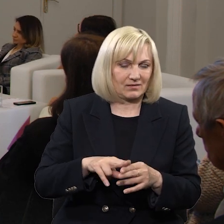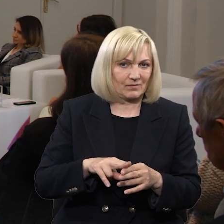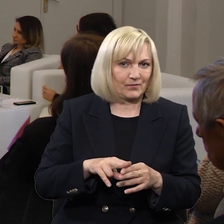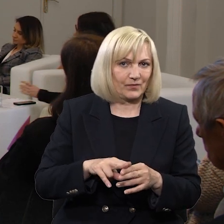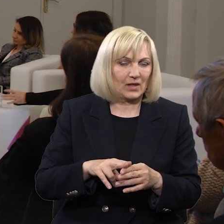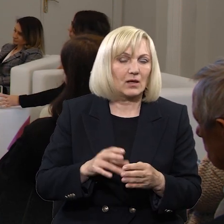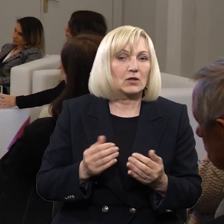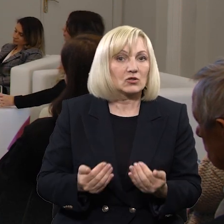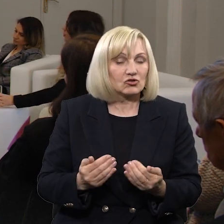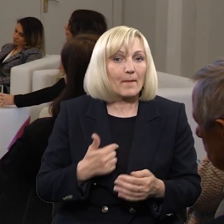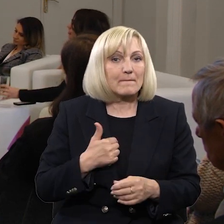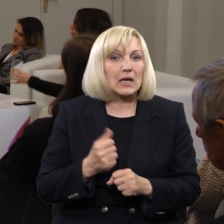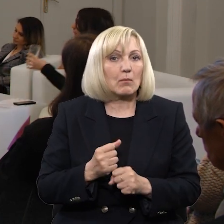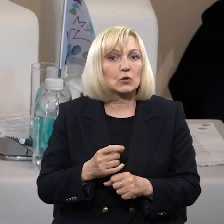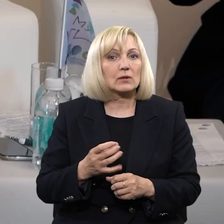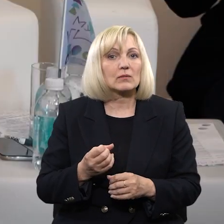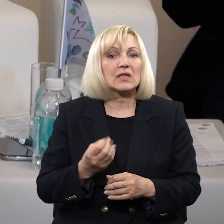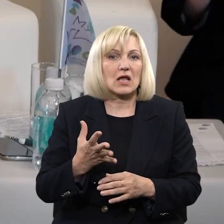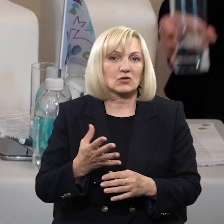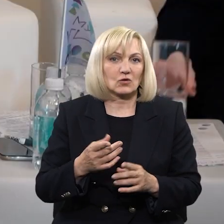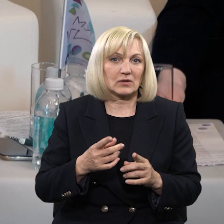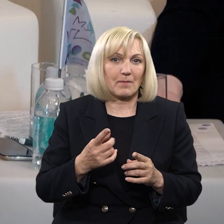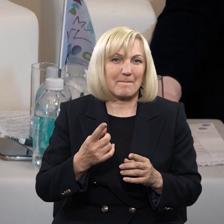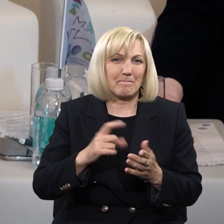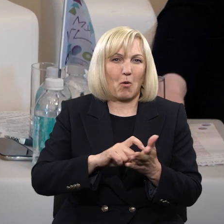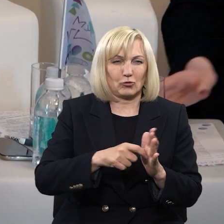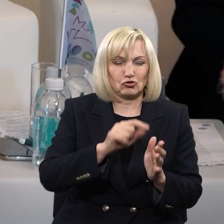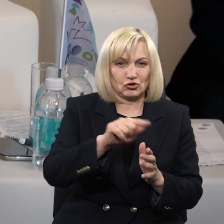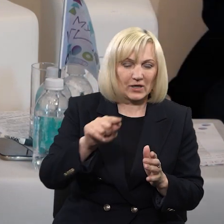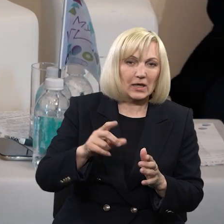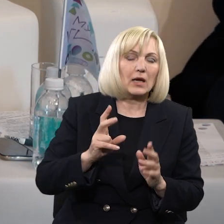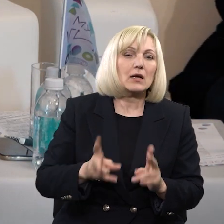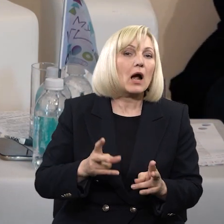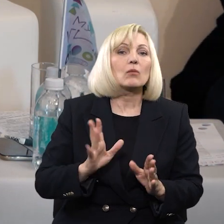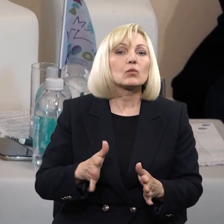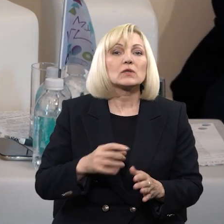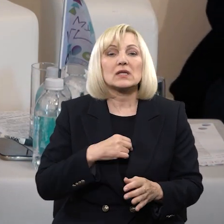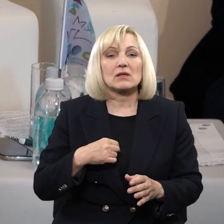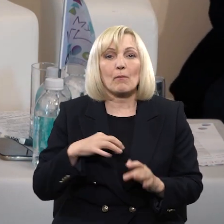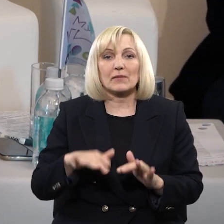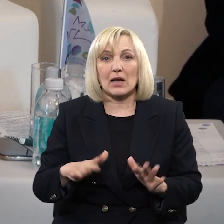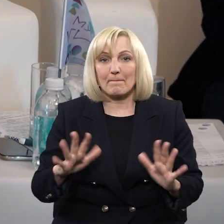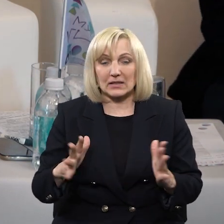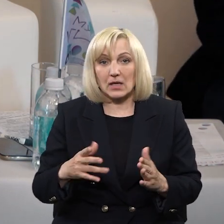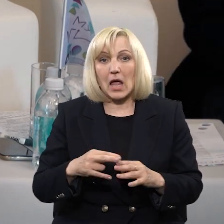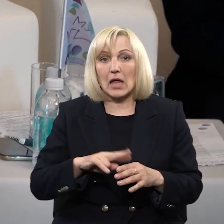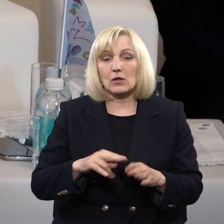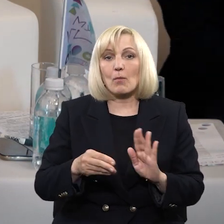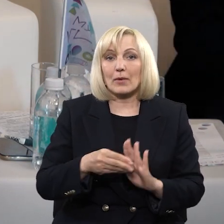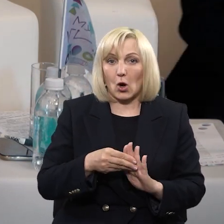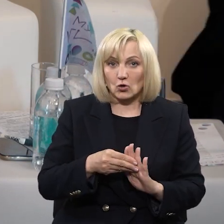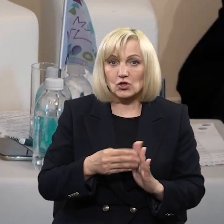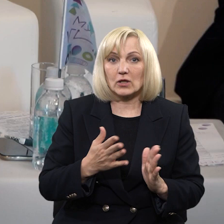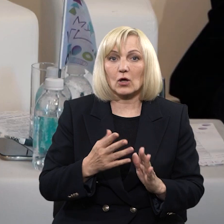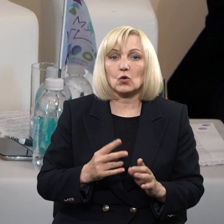сейчас мы работаем над несколькими первыми помещениями как все будет на самом деле происходить очень просто это приложение